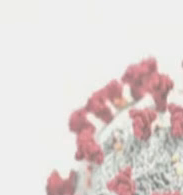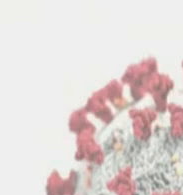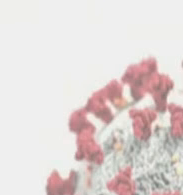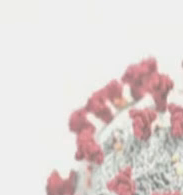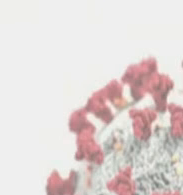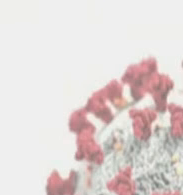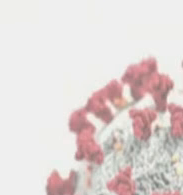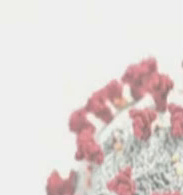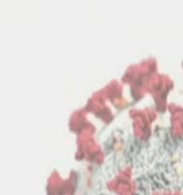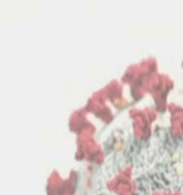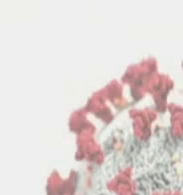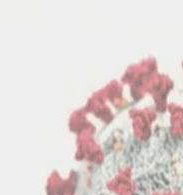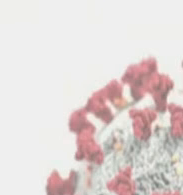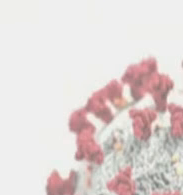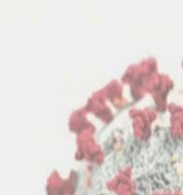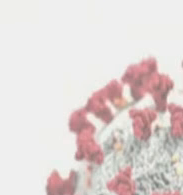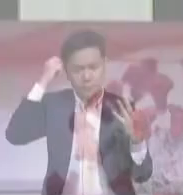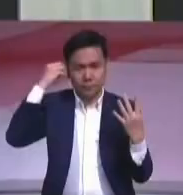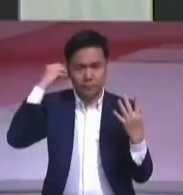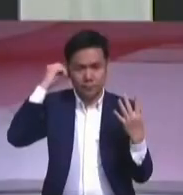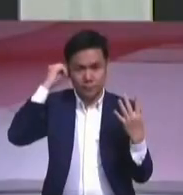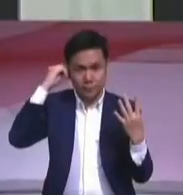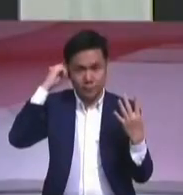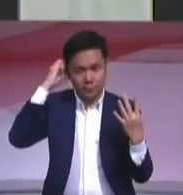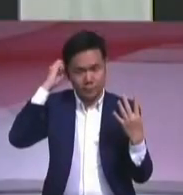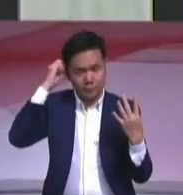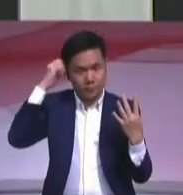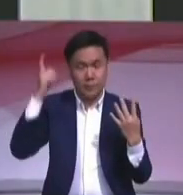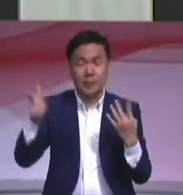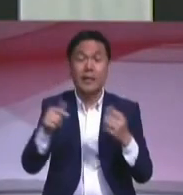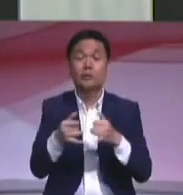Kes indeks di kluster ini iaitu kes ke